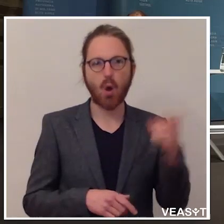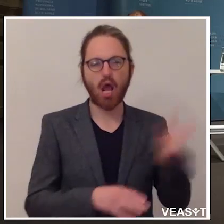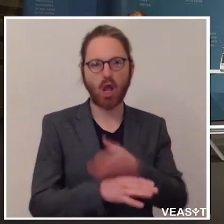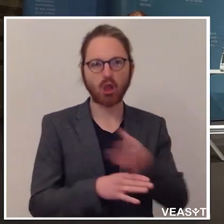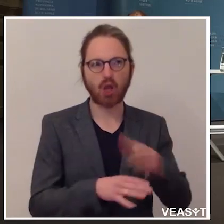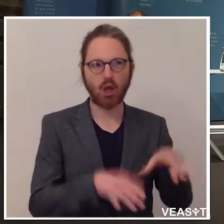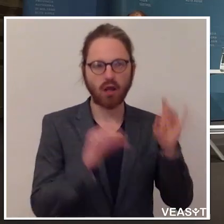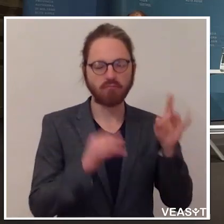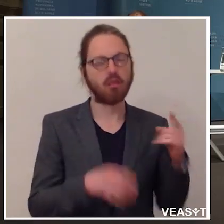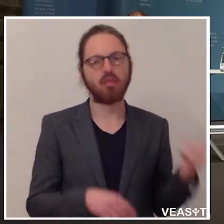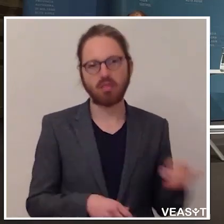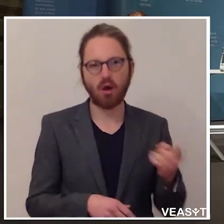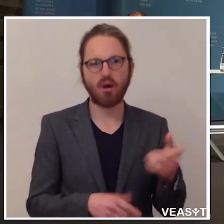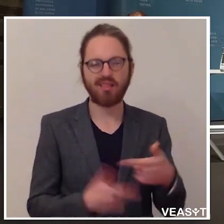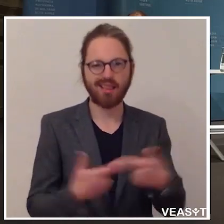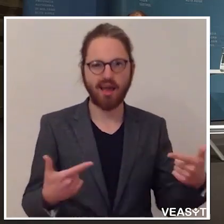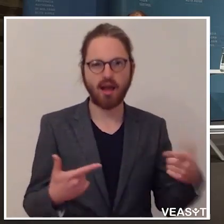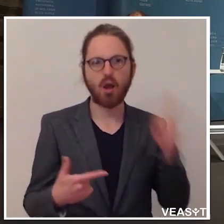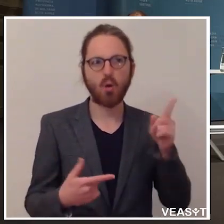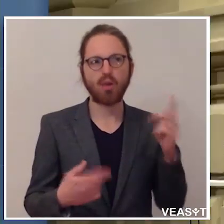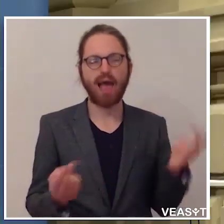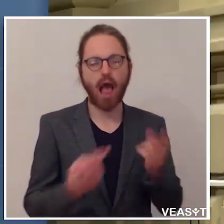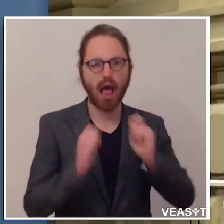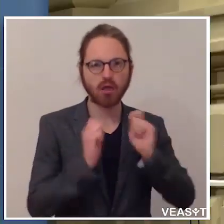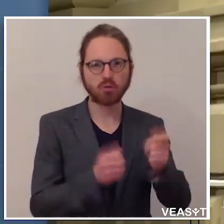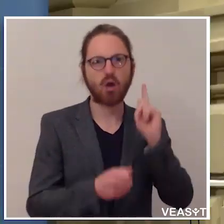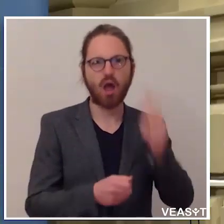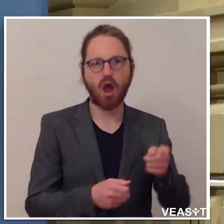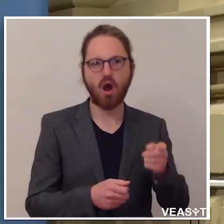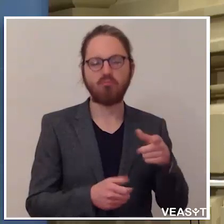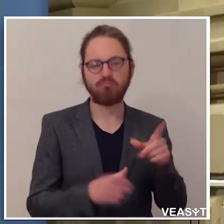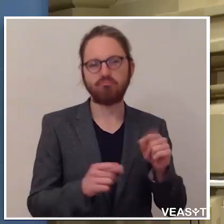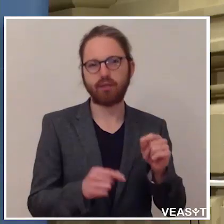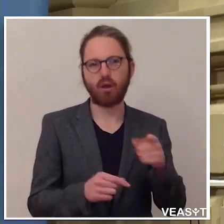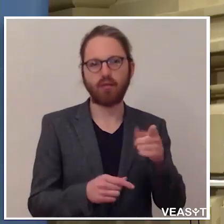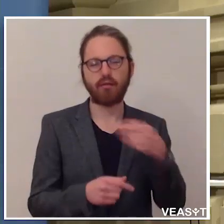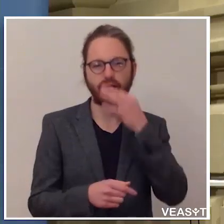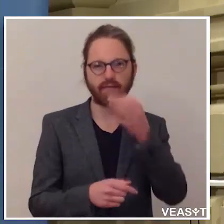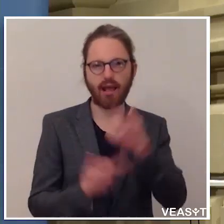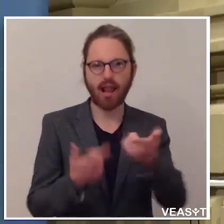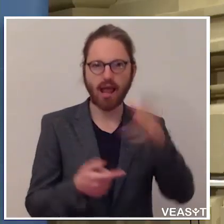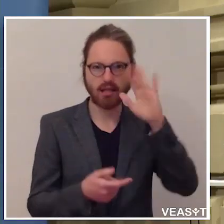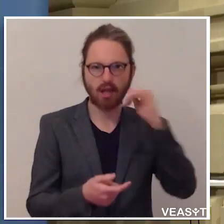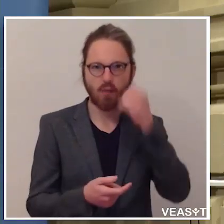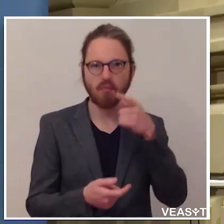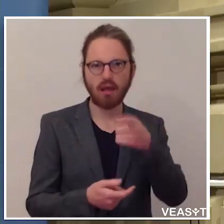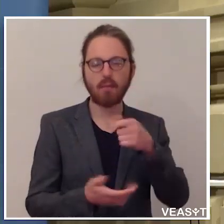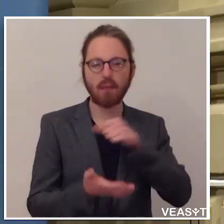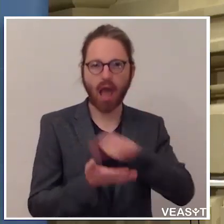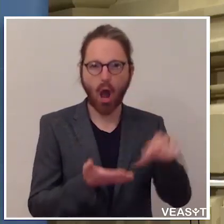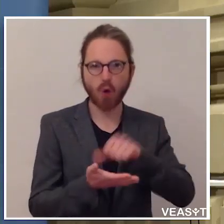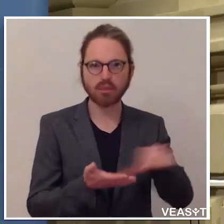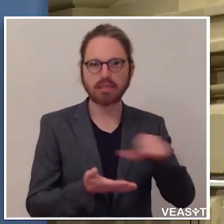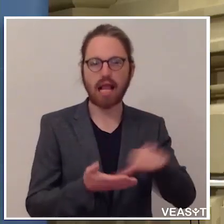dieser Journalist, hat lange gedauert und das Ansuchen auch. Und entsprechend die Frage an den Landeshauptmann,